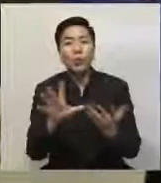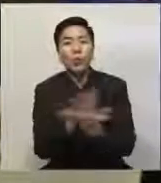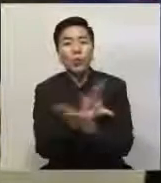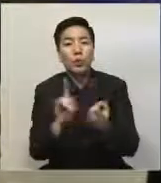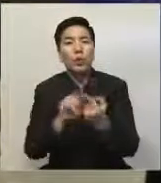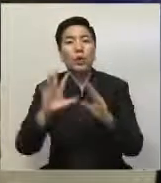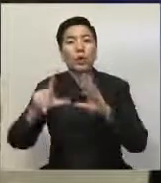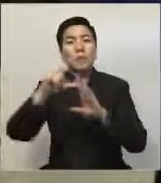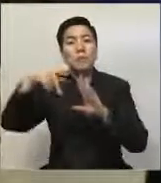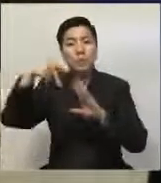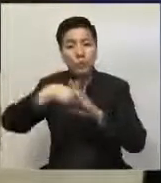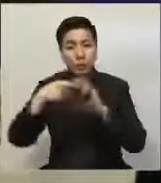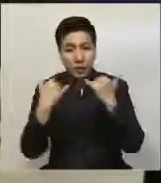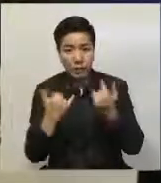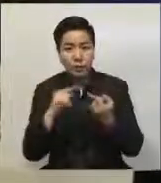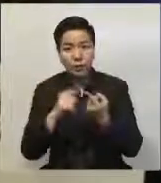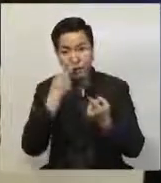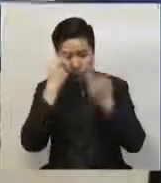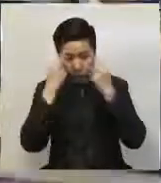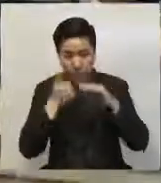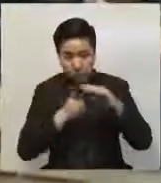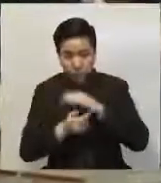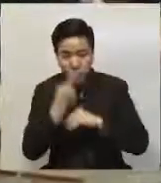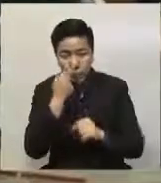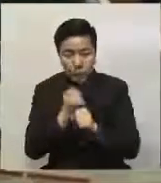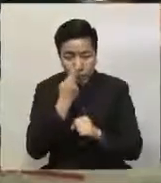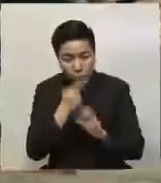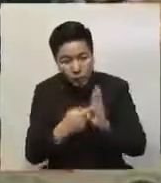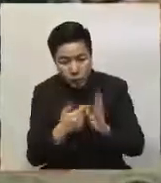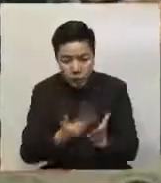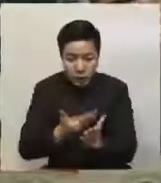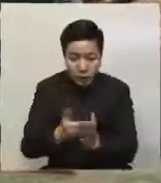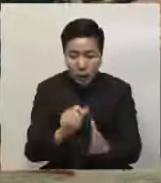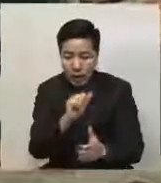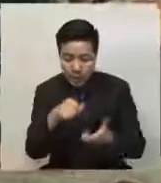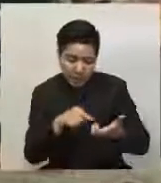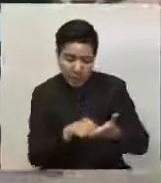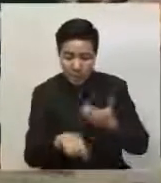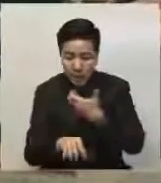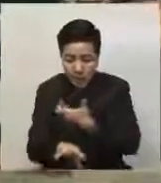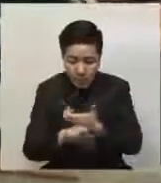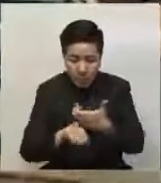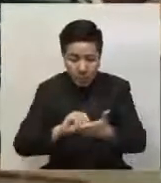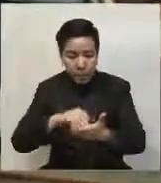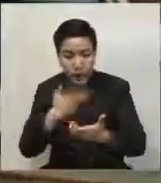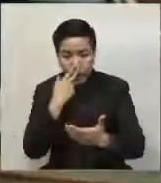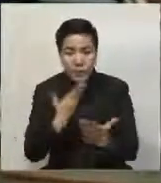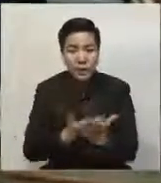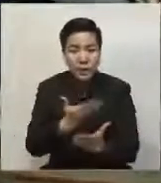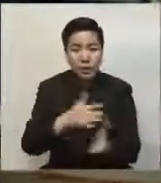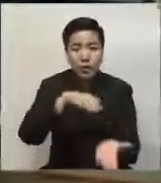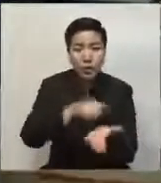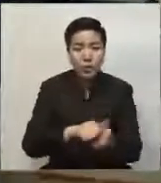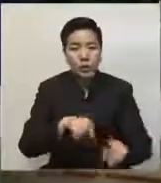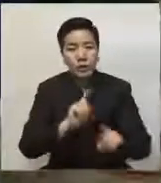วัฒนธรรมจังหวัดลำพูนค่ะเนี่ยค่ะนายกรัฐมนตรีก็ช่วงนี้ชมการสาธิตการใช้แอปพลิเคชันนะคะทั้งเรื่องของการเช็คอินล่วงหน้